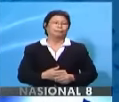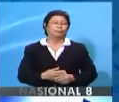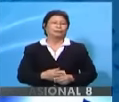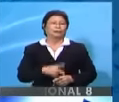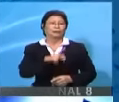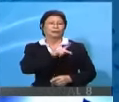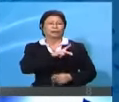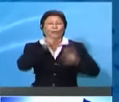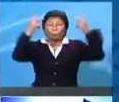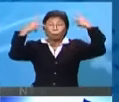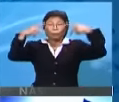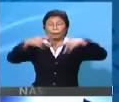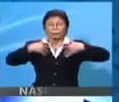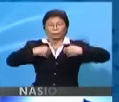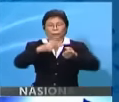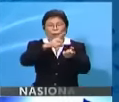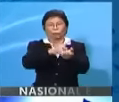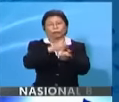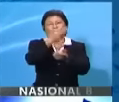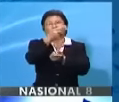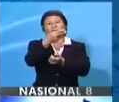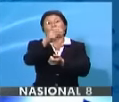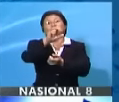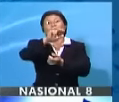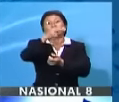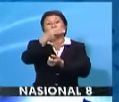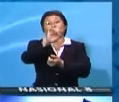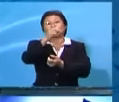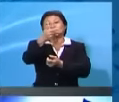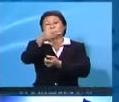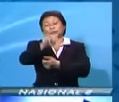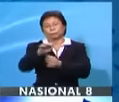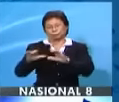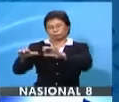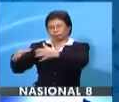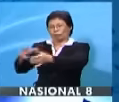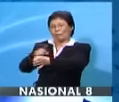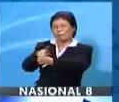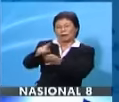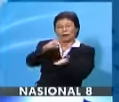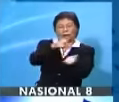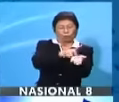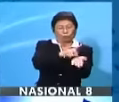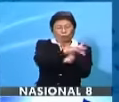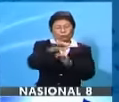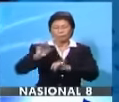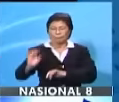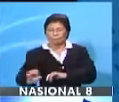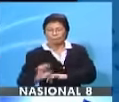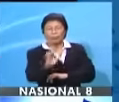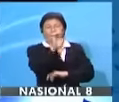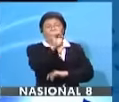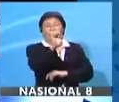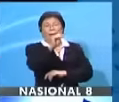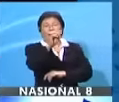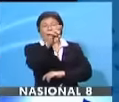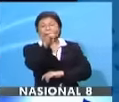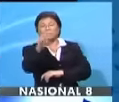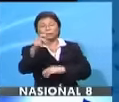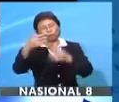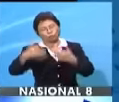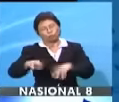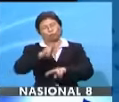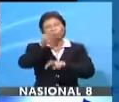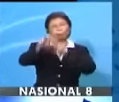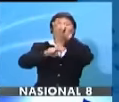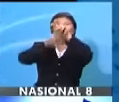Menurut Ketua Pengarah Kesihatan Dato' Dr. Nur Hisham Abdullah, sepasukan pakar perubatan dan kecemasan EMRT sudah pun